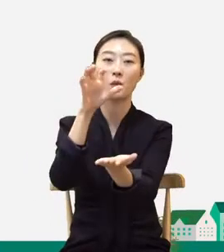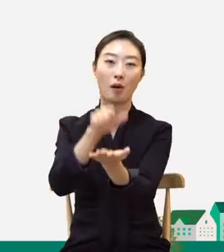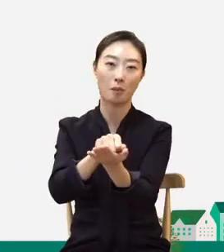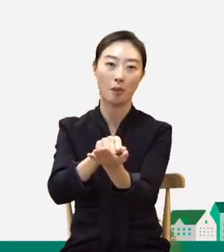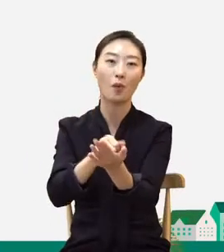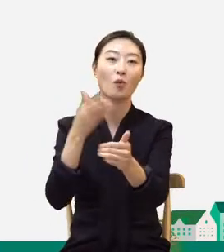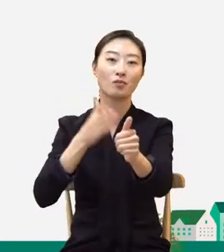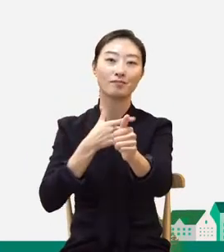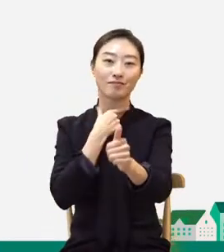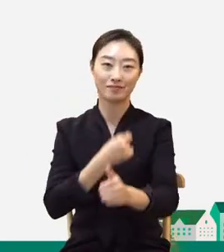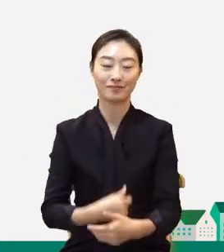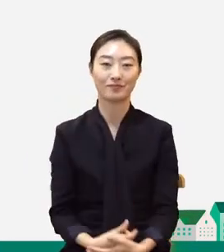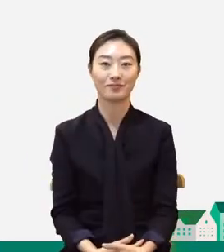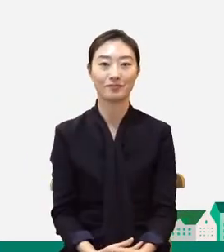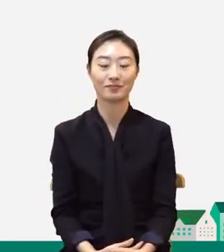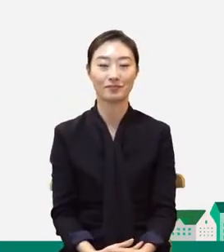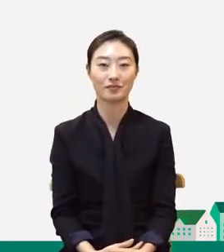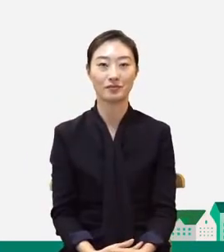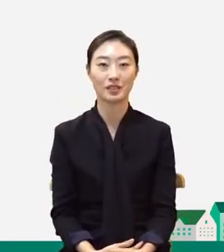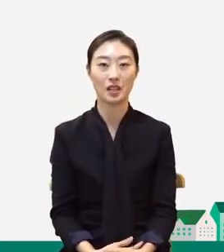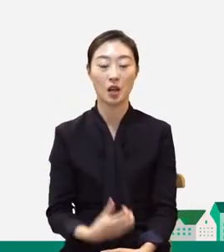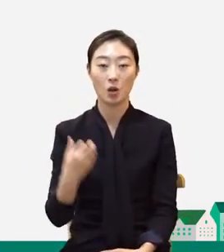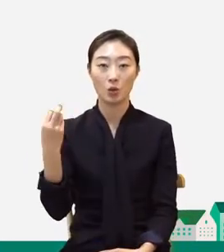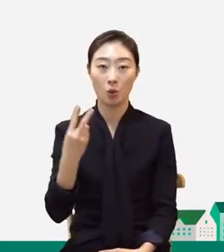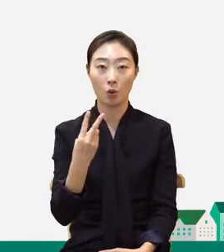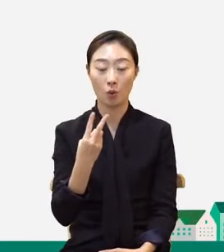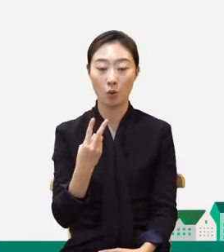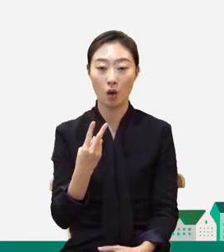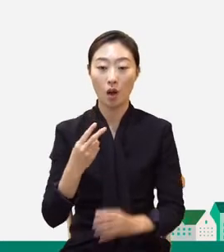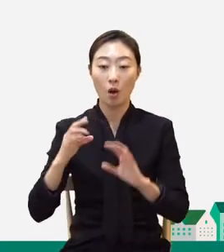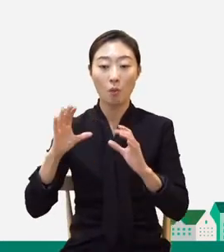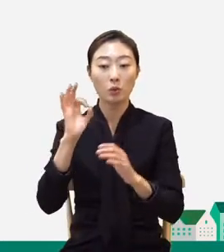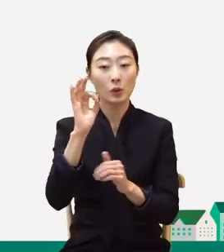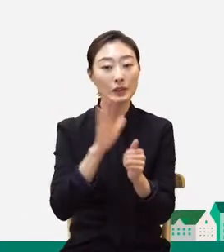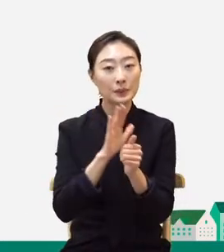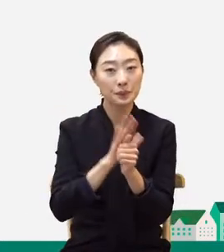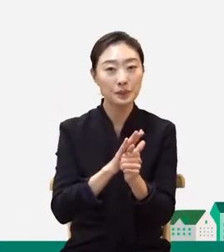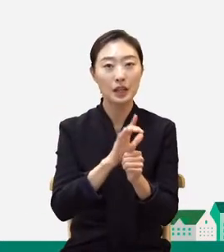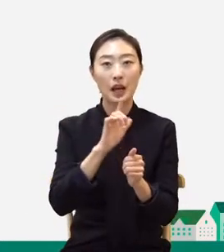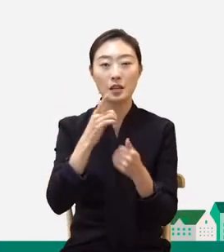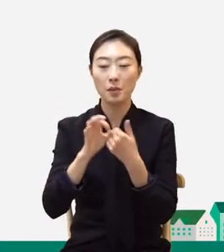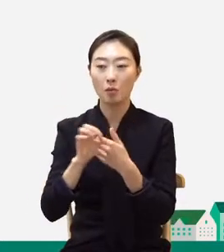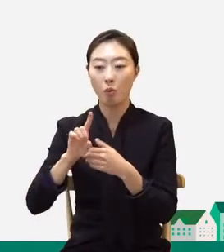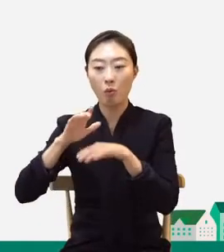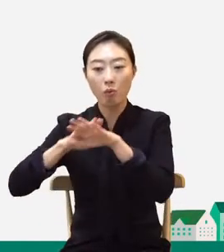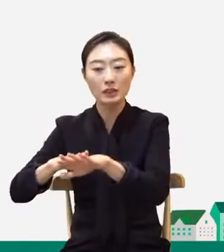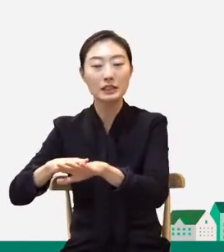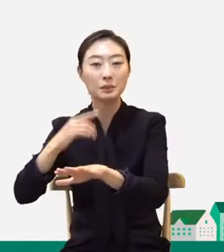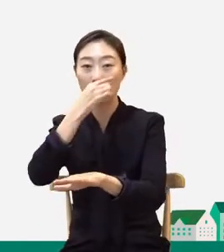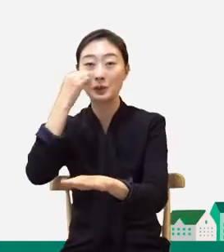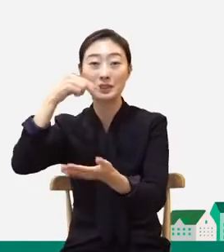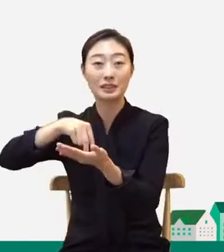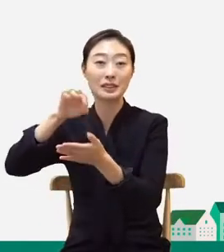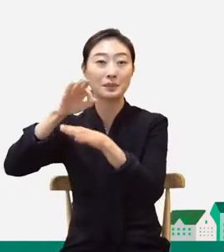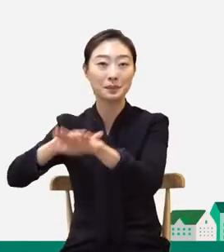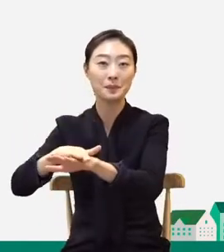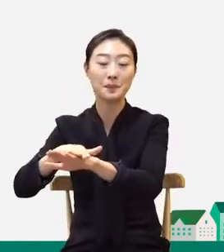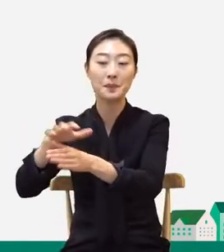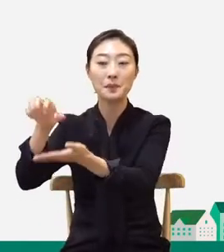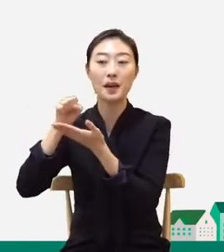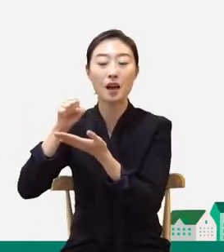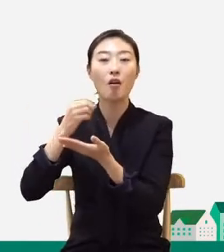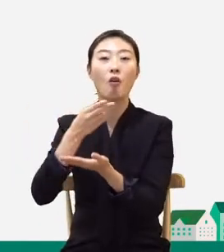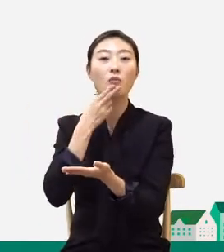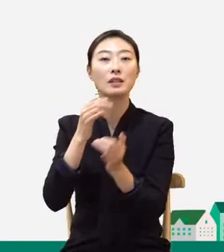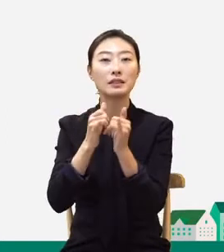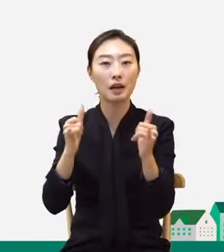부탁드리고 싶습니다. 그리고 당장 보증금이랑 목돈을 마련하기 어려운 분들을 위해서 그럼 제도적인 좀 보완이 필요하지 않을까 이런